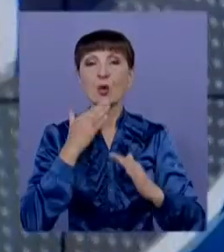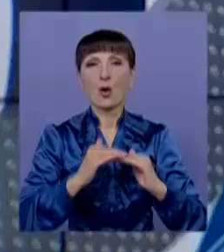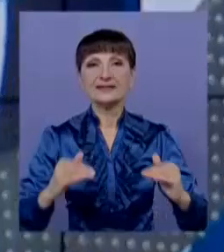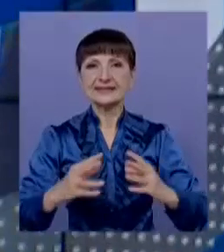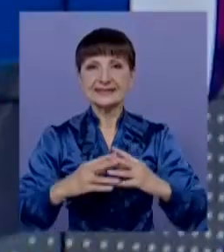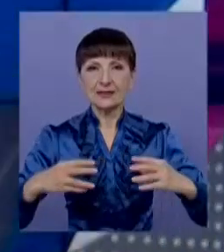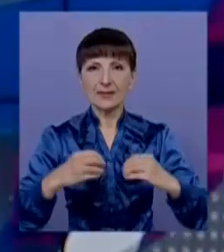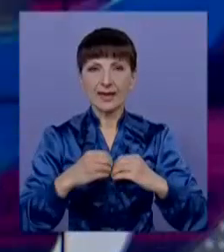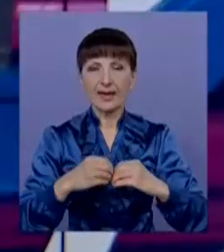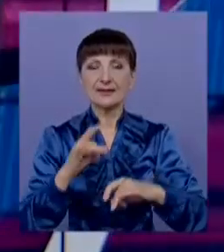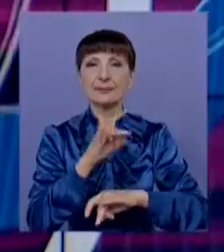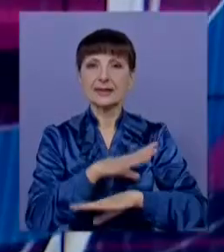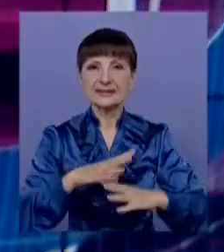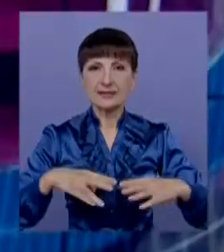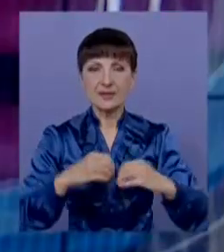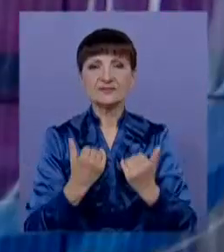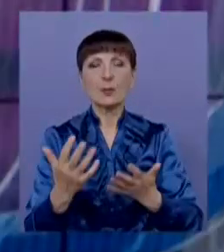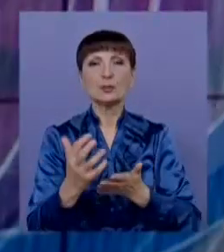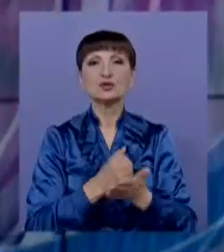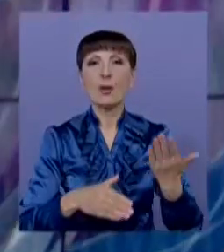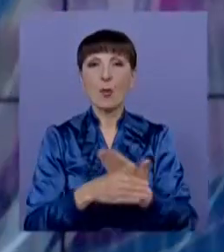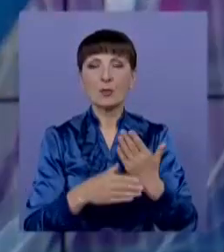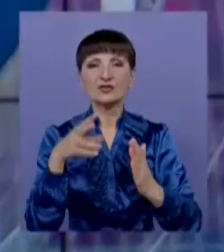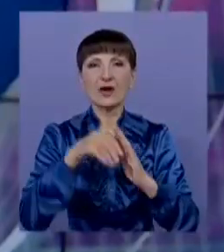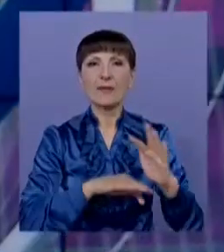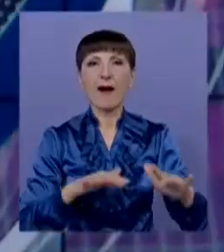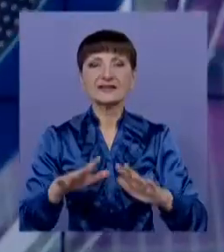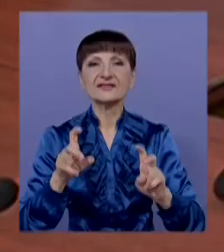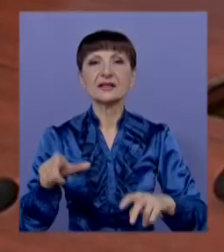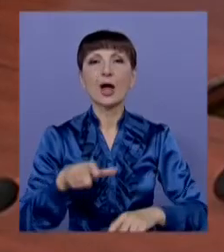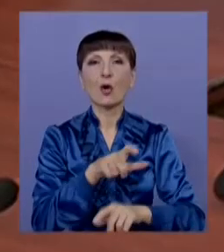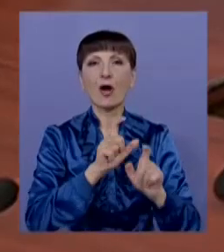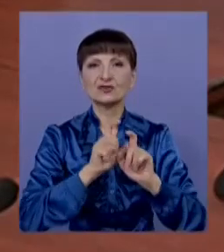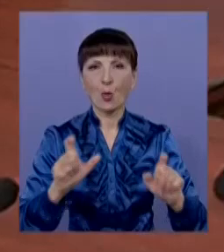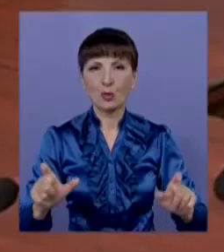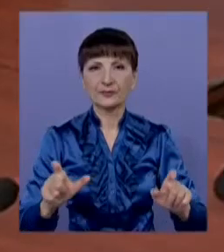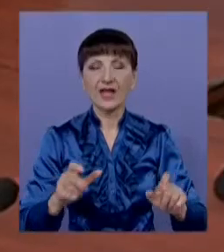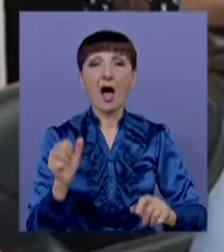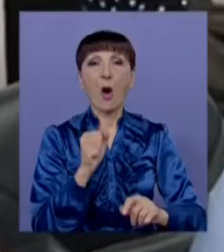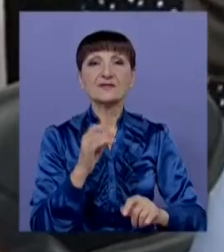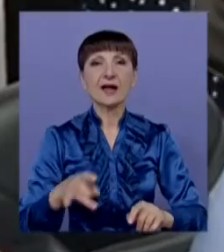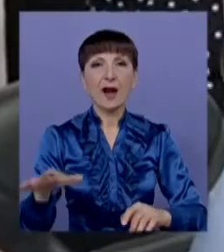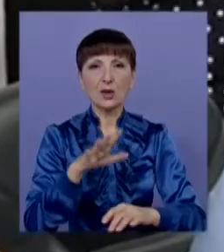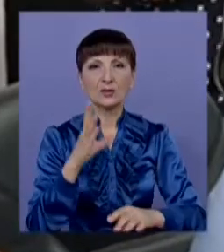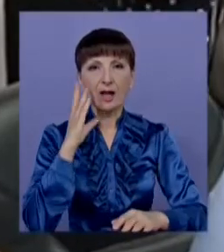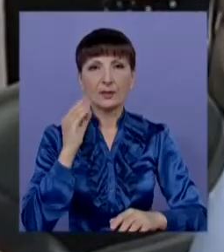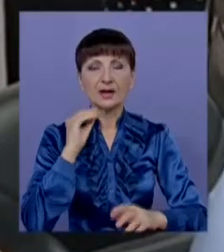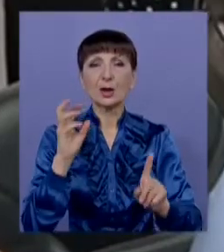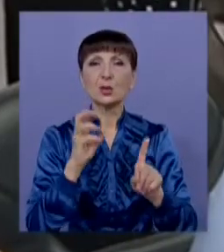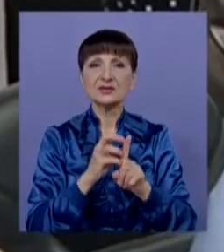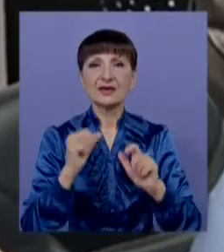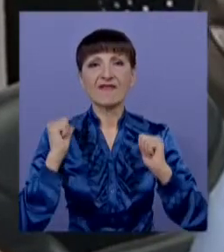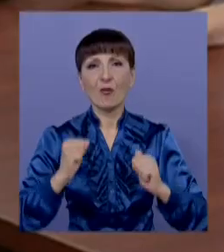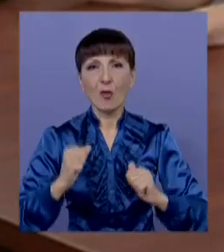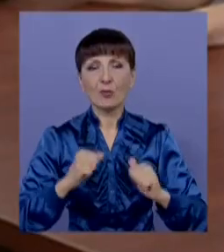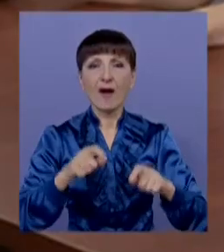многодетных и малообеспеченных семей сегодня получили помощь в рамках акции «Дорога в школу». Только в Ауэзовском районе Алматы рюкзаки, форму